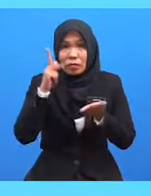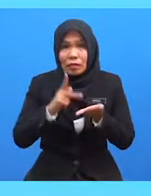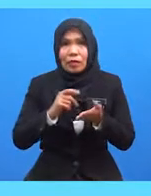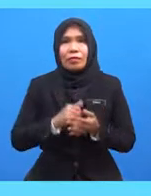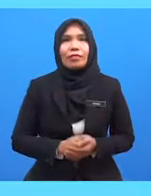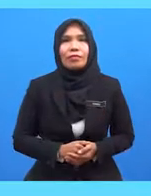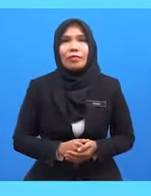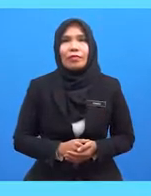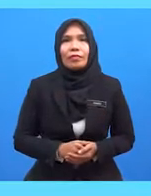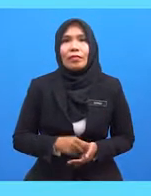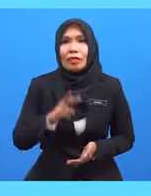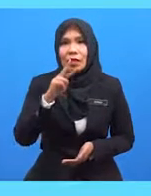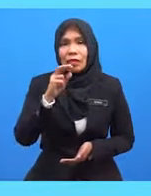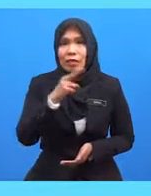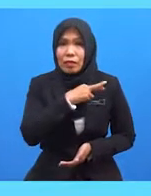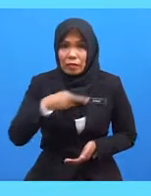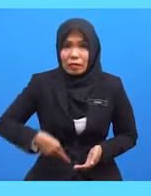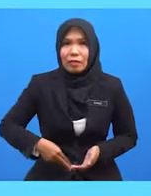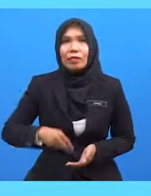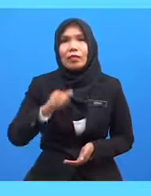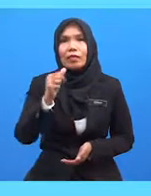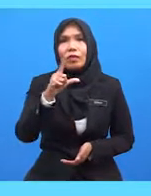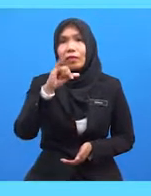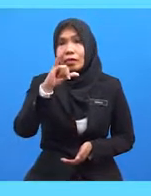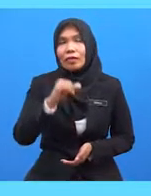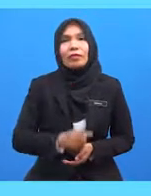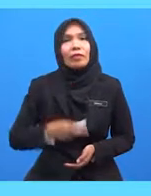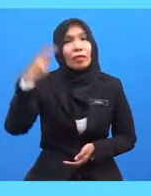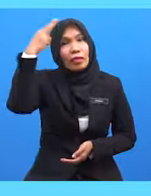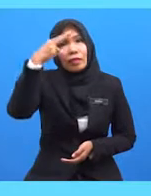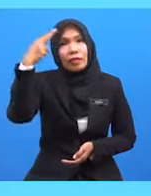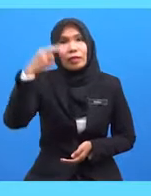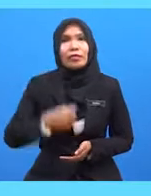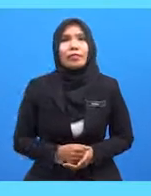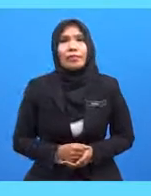Al-Katibin 1857 Masihi. Pengetahuan Bahasa